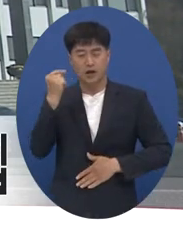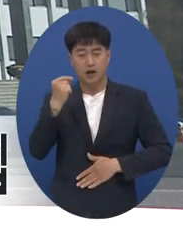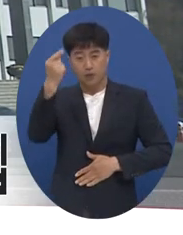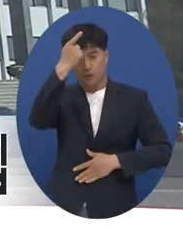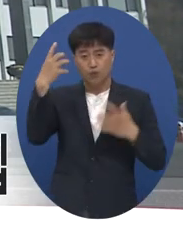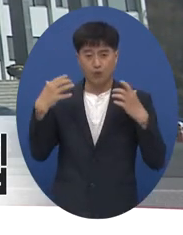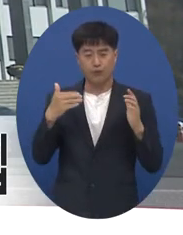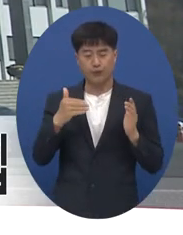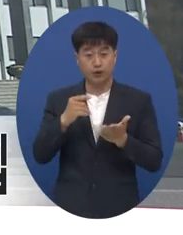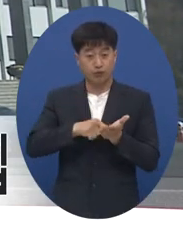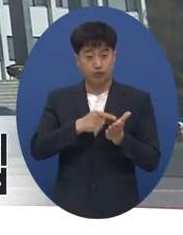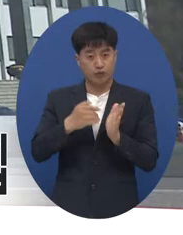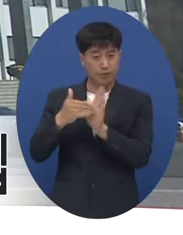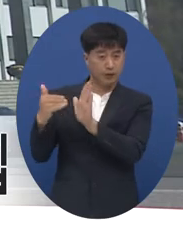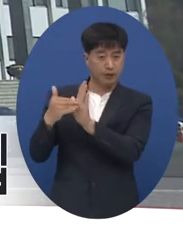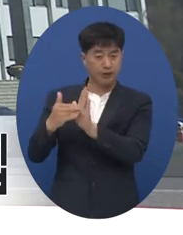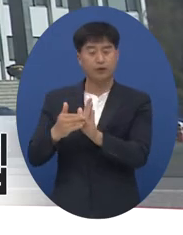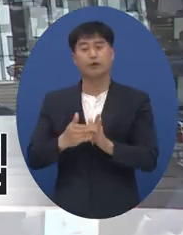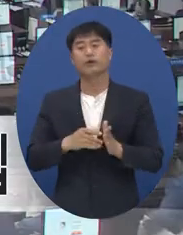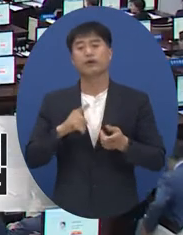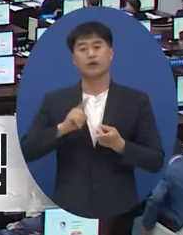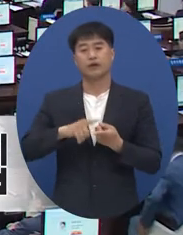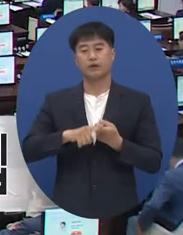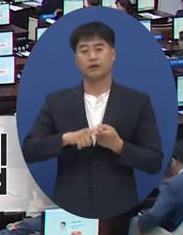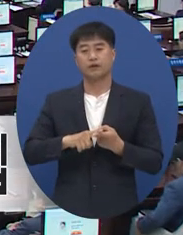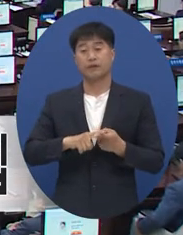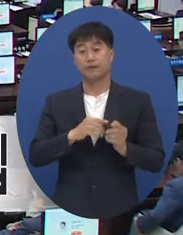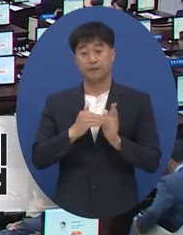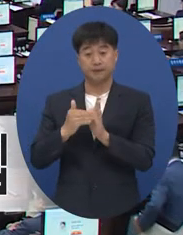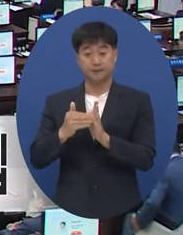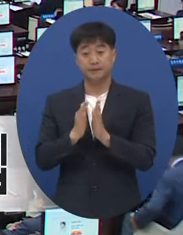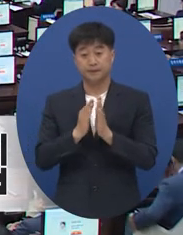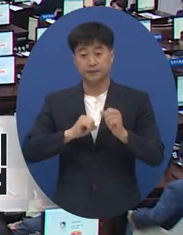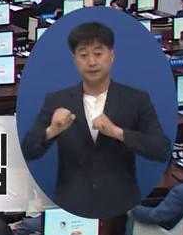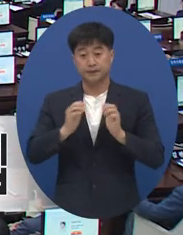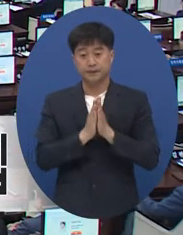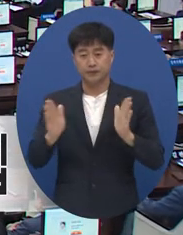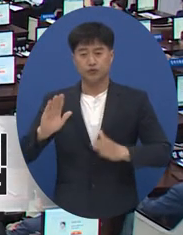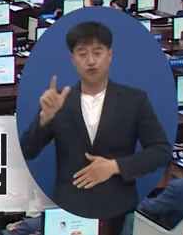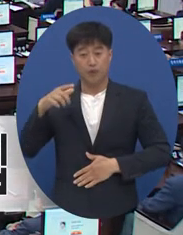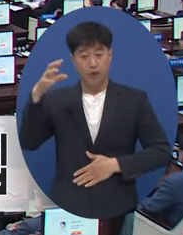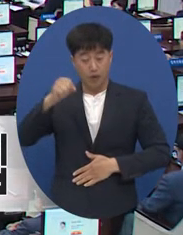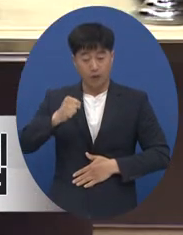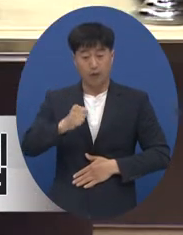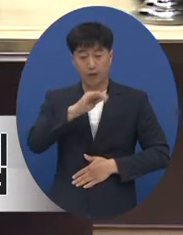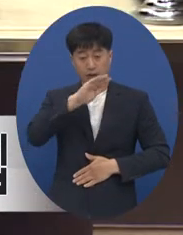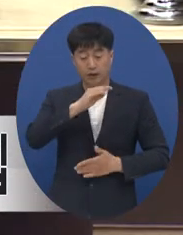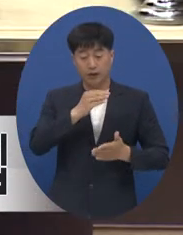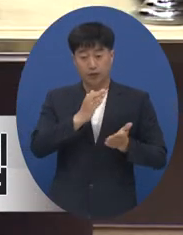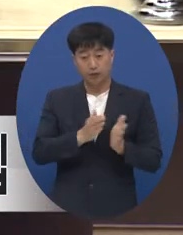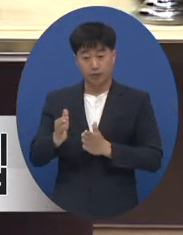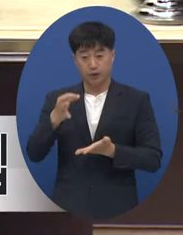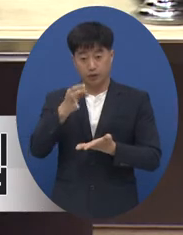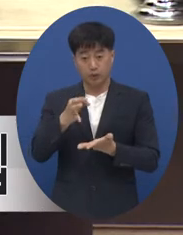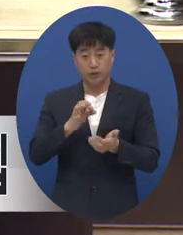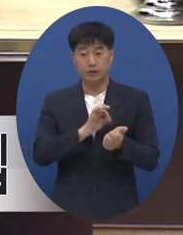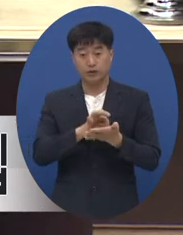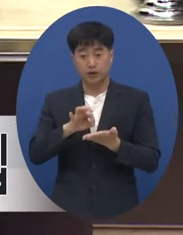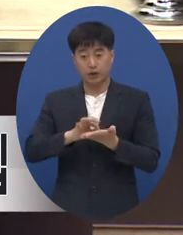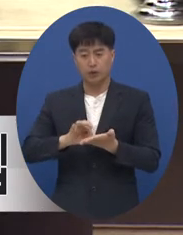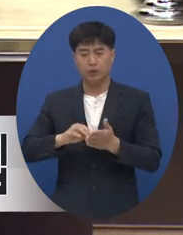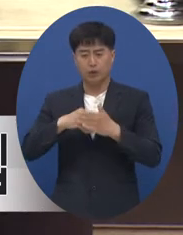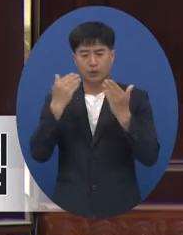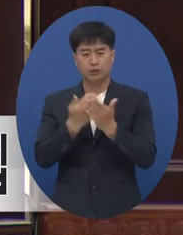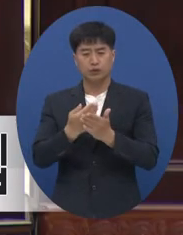보복성 수출 규제 대응에 나서 입니다 경기로 는 국고 보조금과 약 6백 년의 예비비를 활용해 총